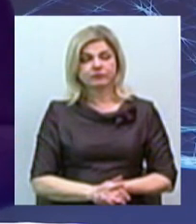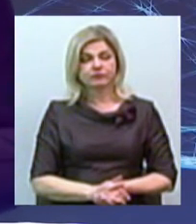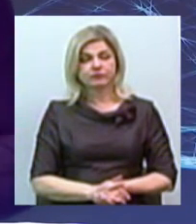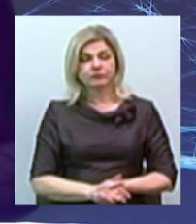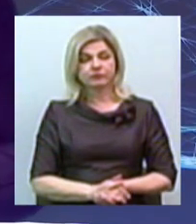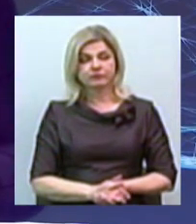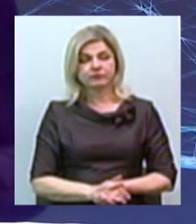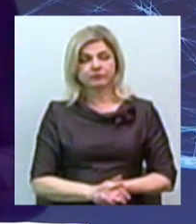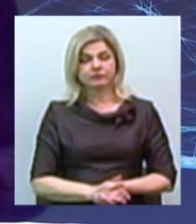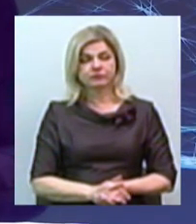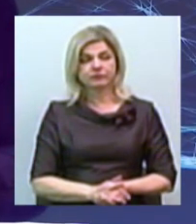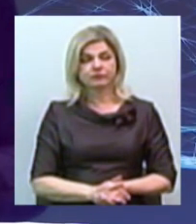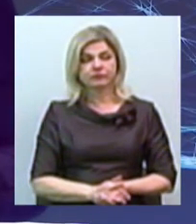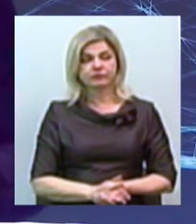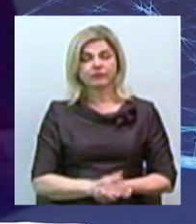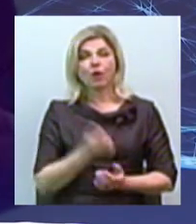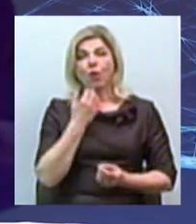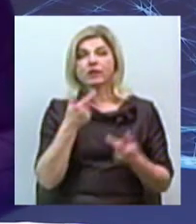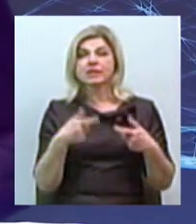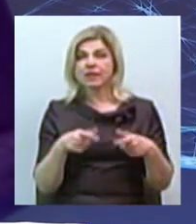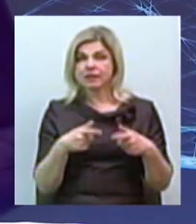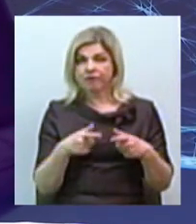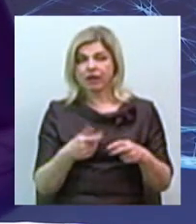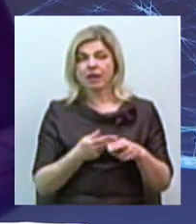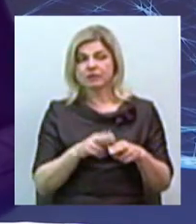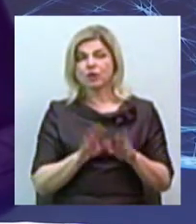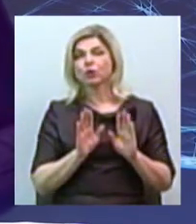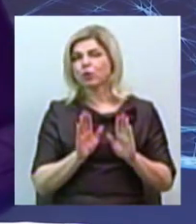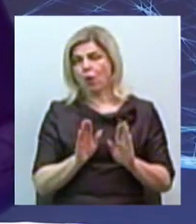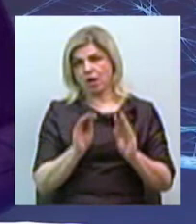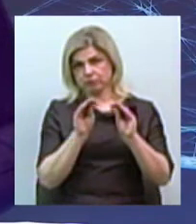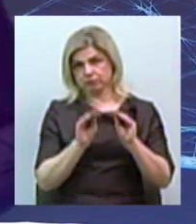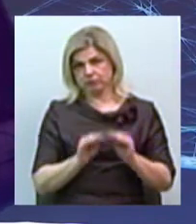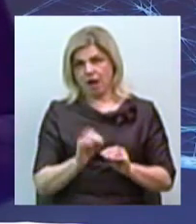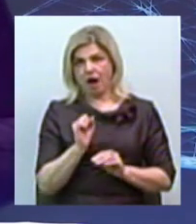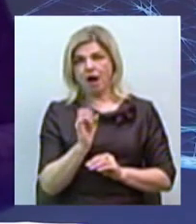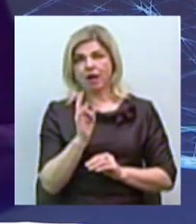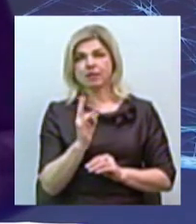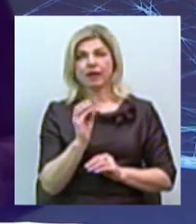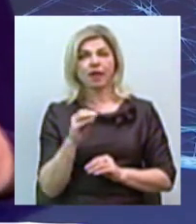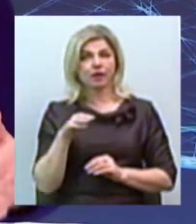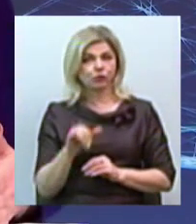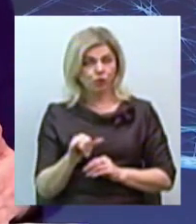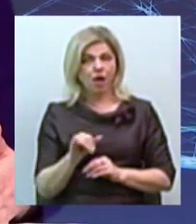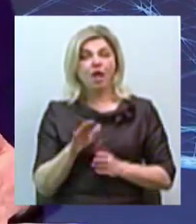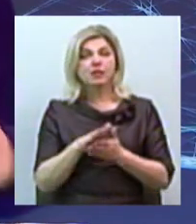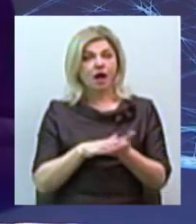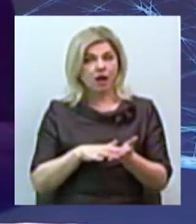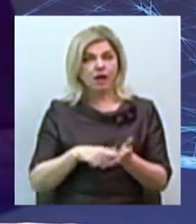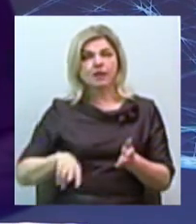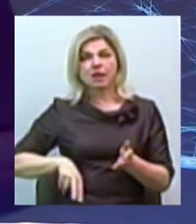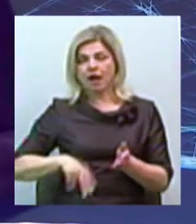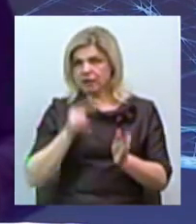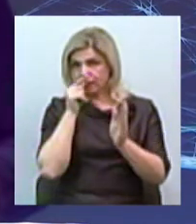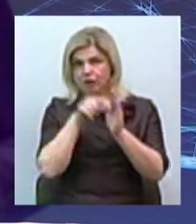процесі безпосередньо сертифікації це лише заповнення анкети. І далі керівник не втручається